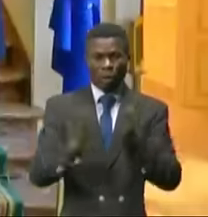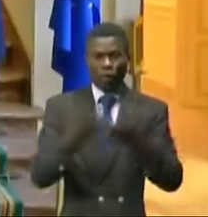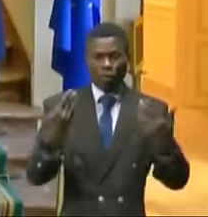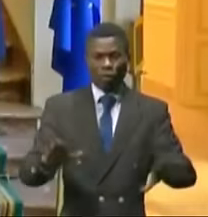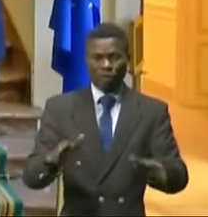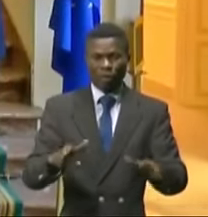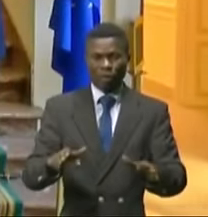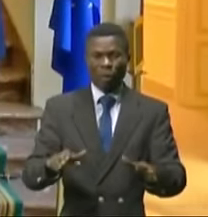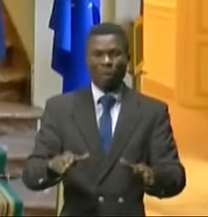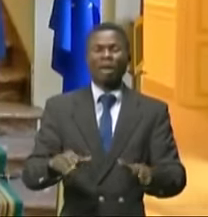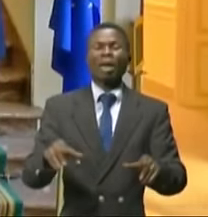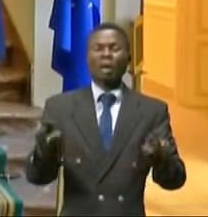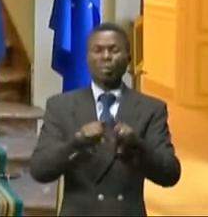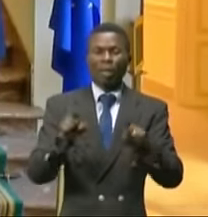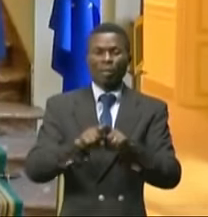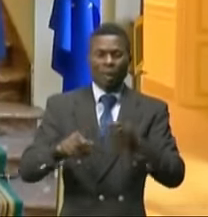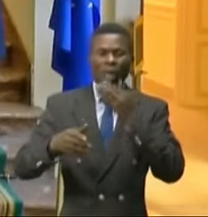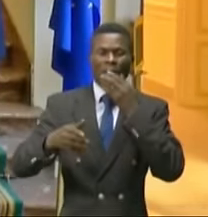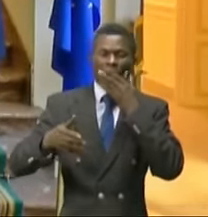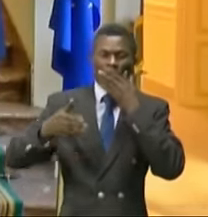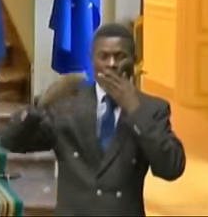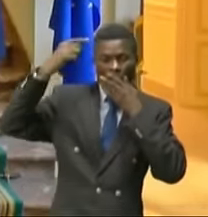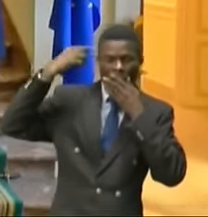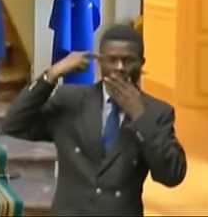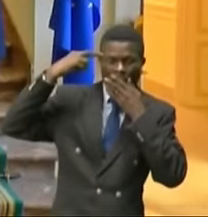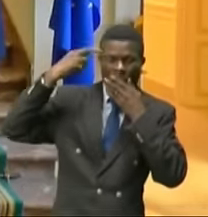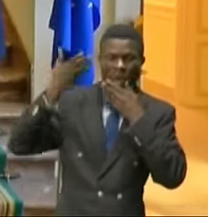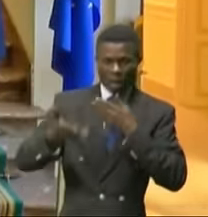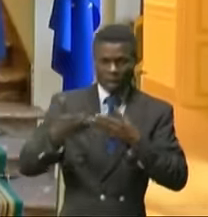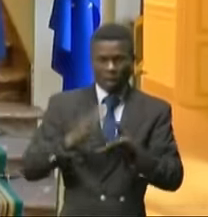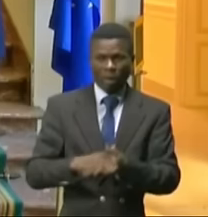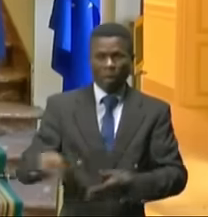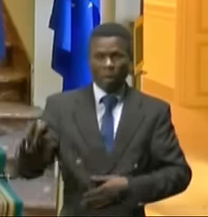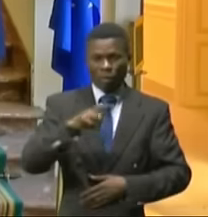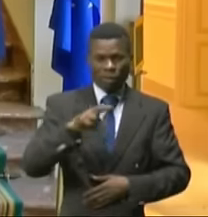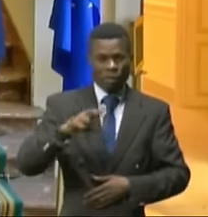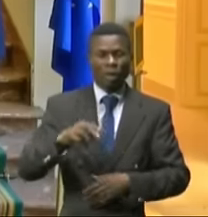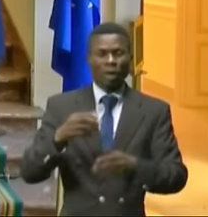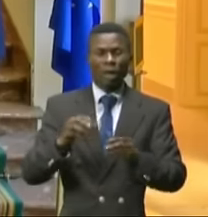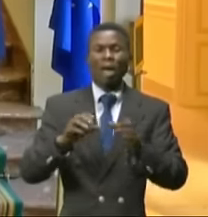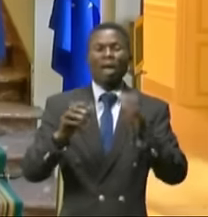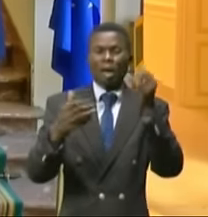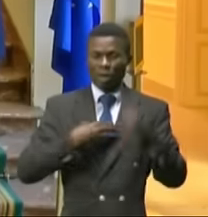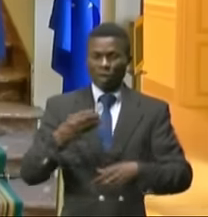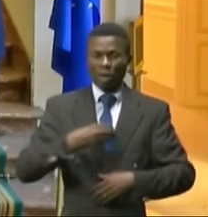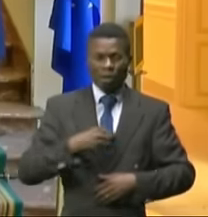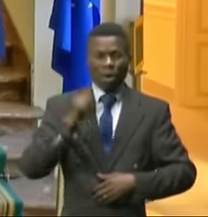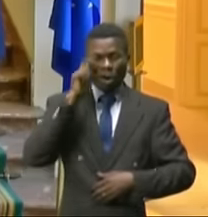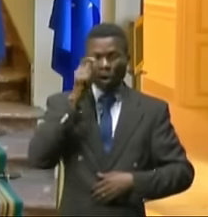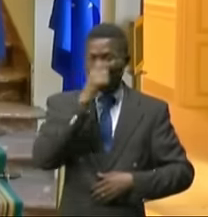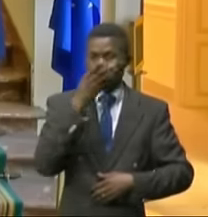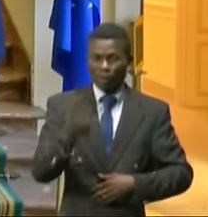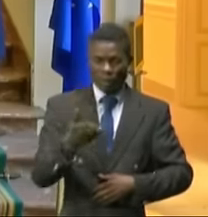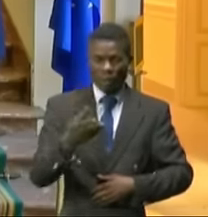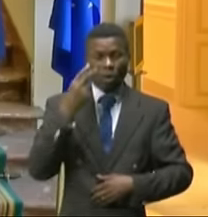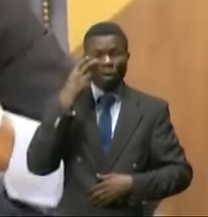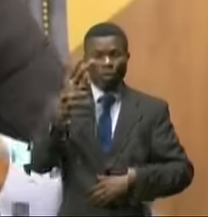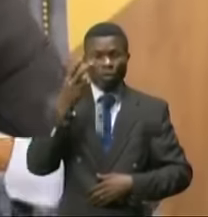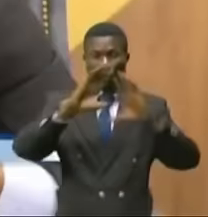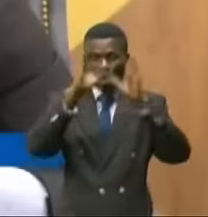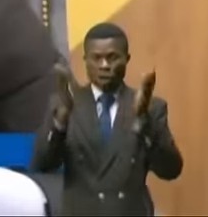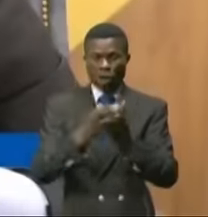signe et c'est le même. Vous avez une communauté internationale aveugle, Vous avez une